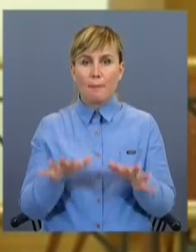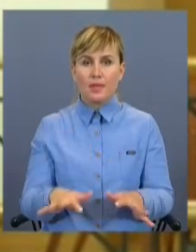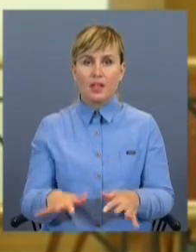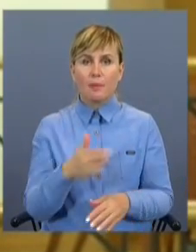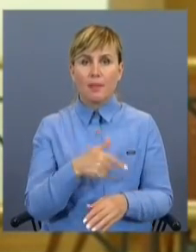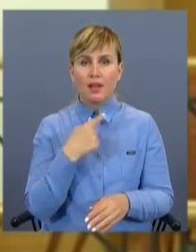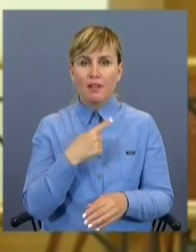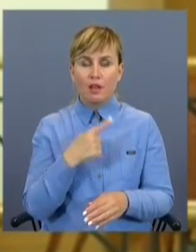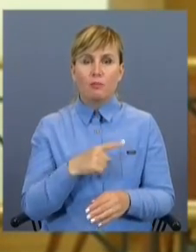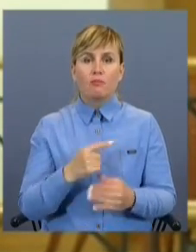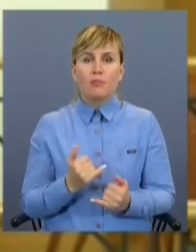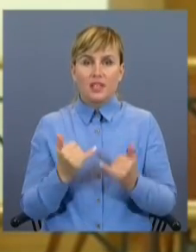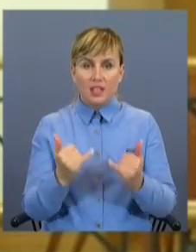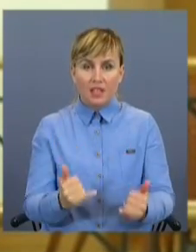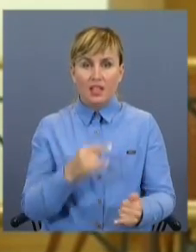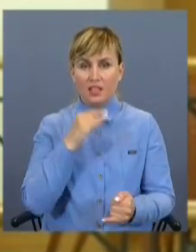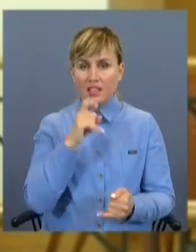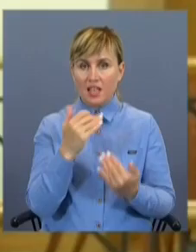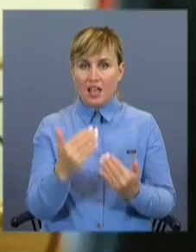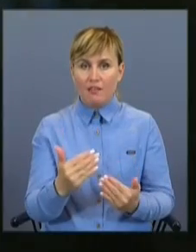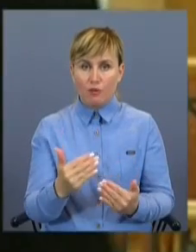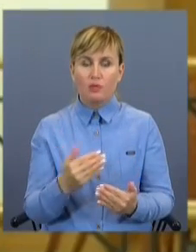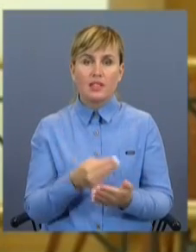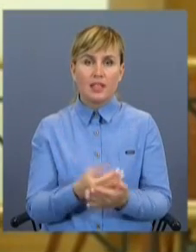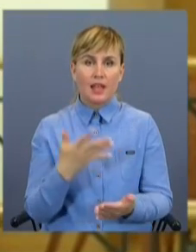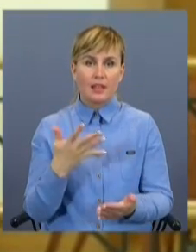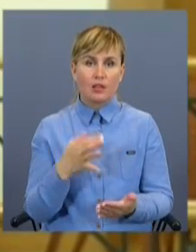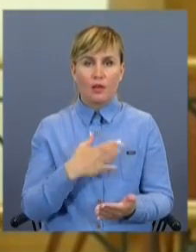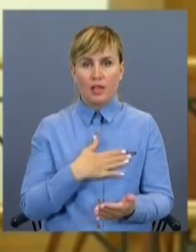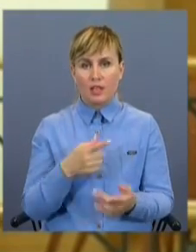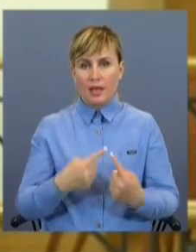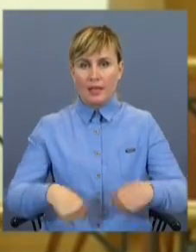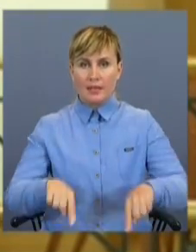выражаем особую признательность Казахстану за его приверженность ценностям нашей организации.